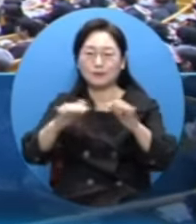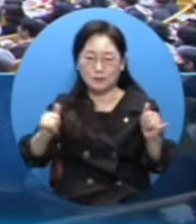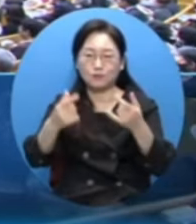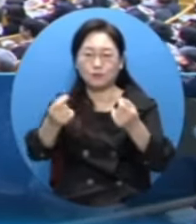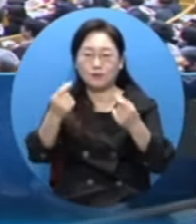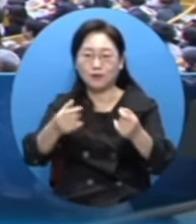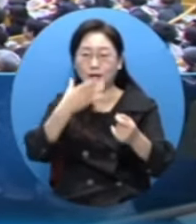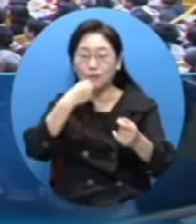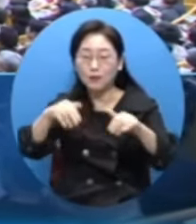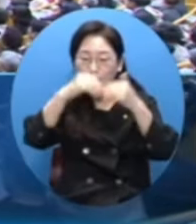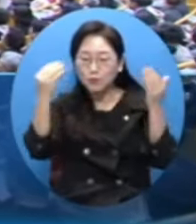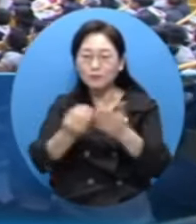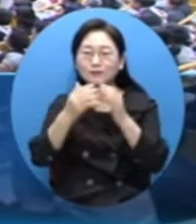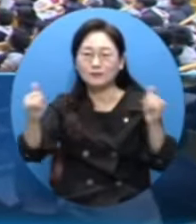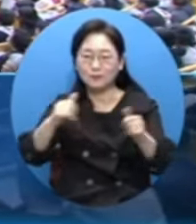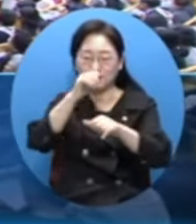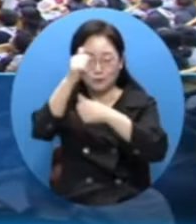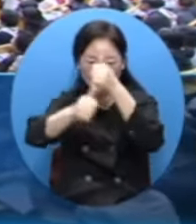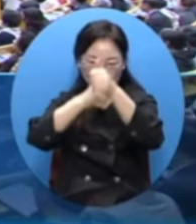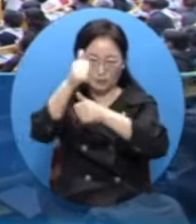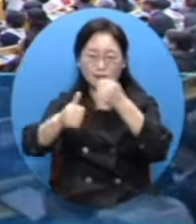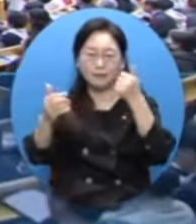우리 모든 사람의 조상이라.